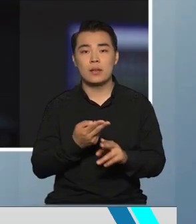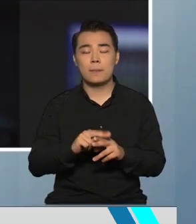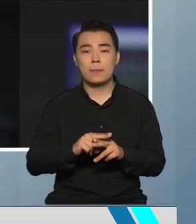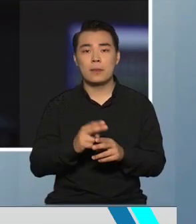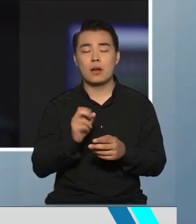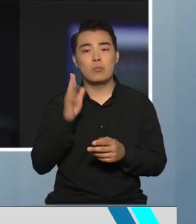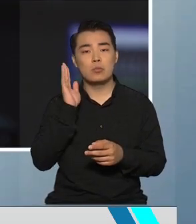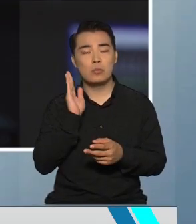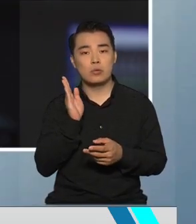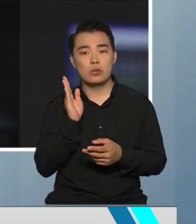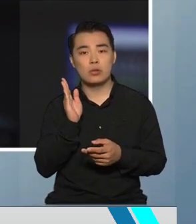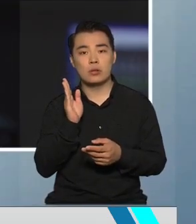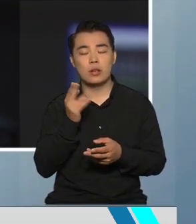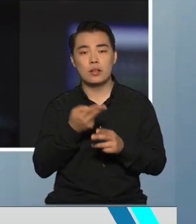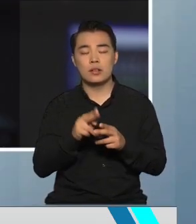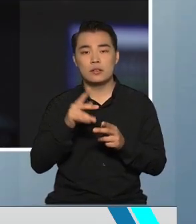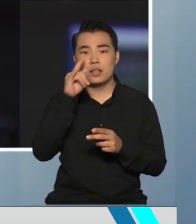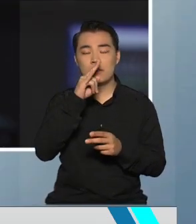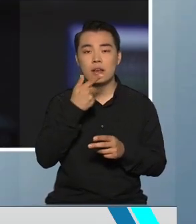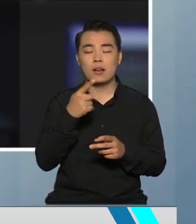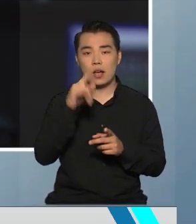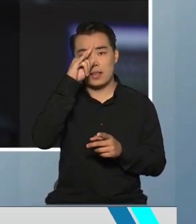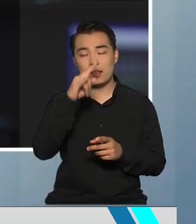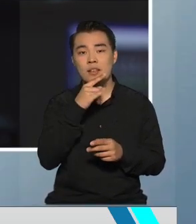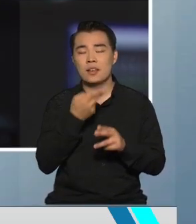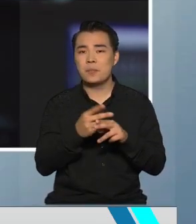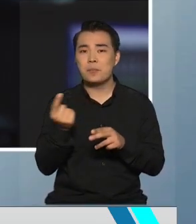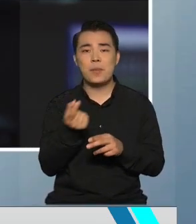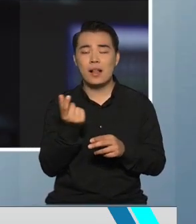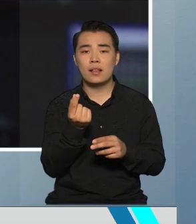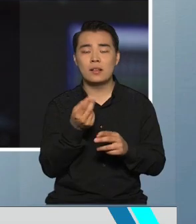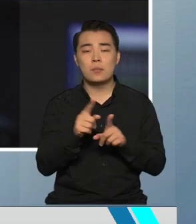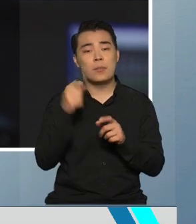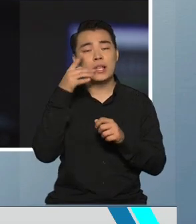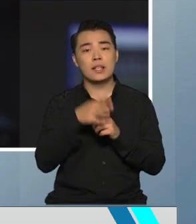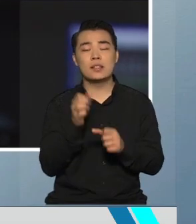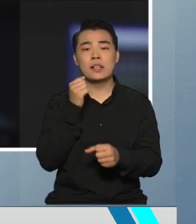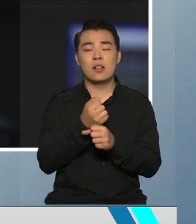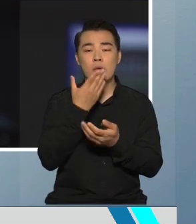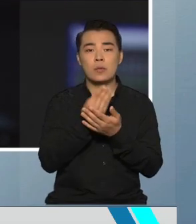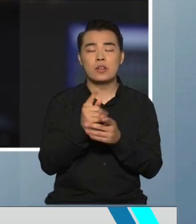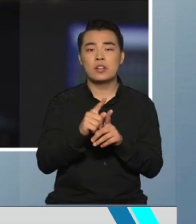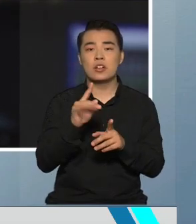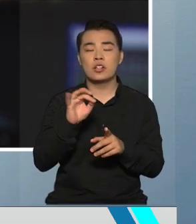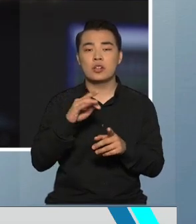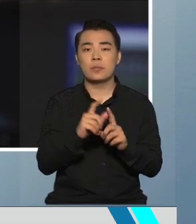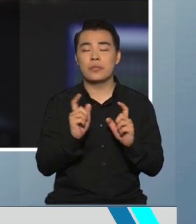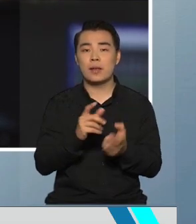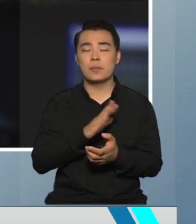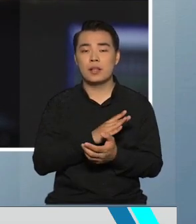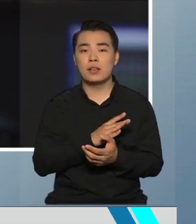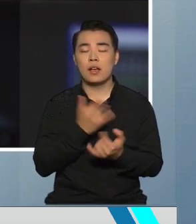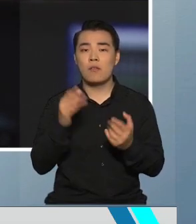добычи нефти Казахстана. Это мизерный. Ну, понятное дело, просто это тестовый режим.